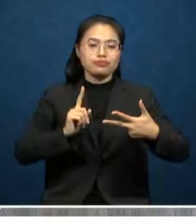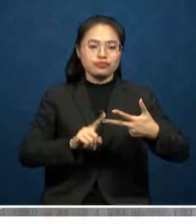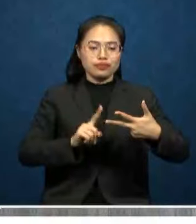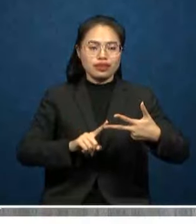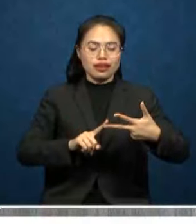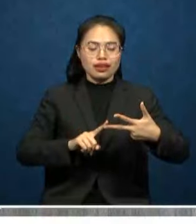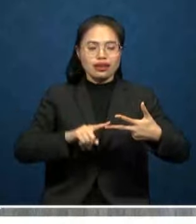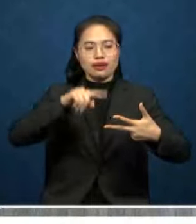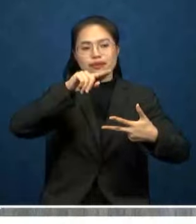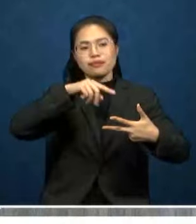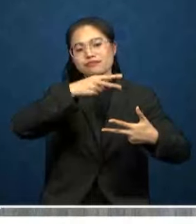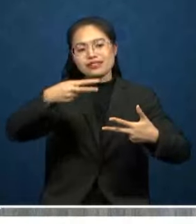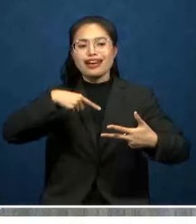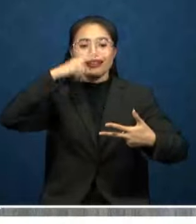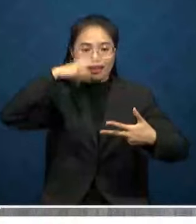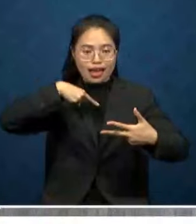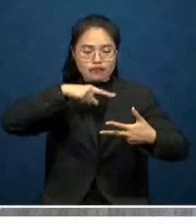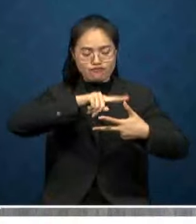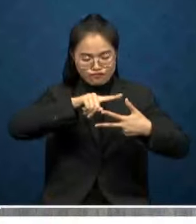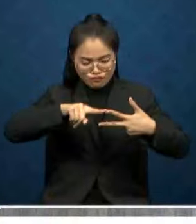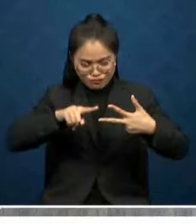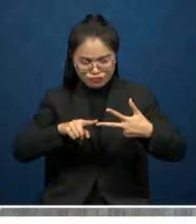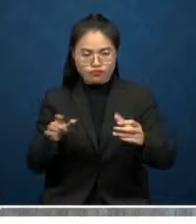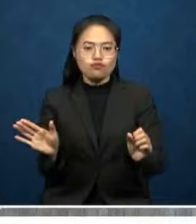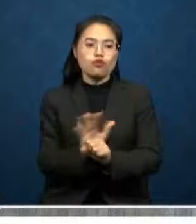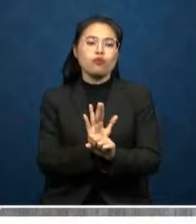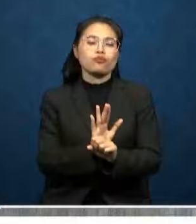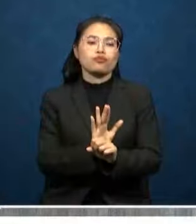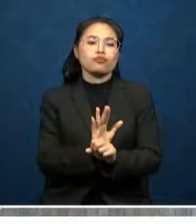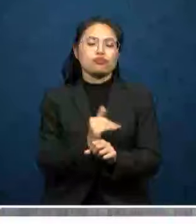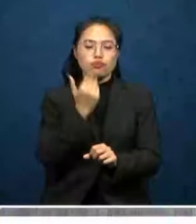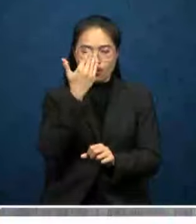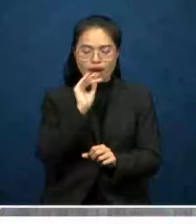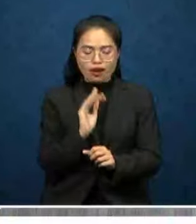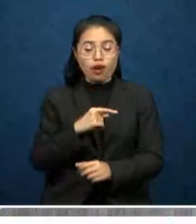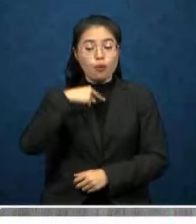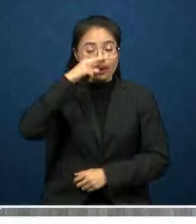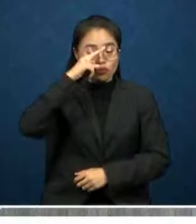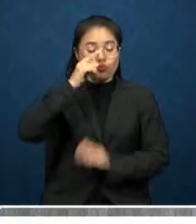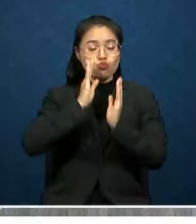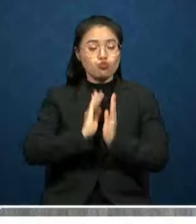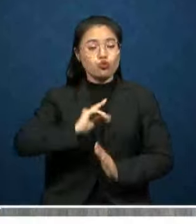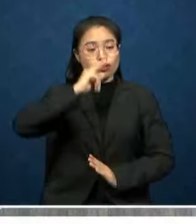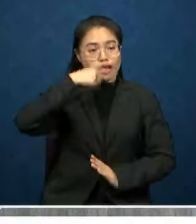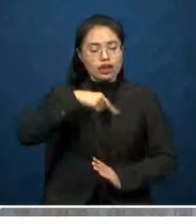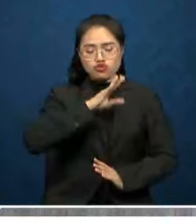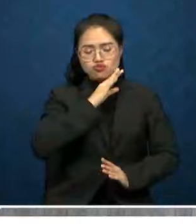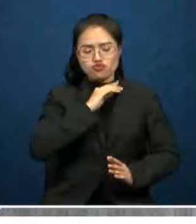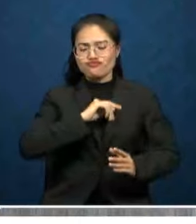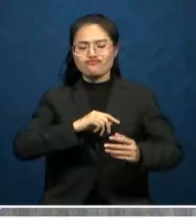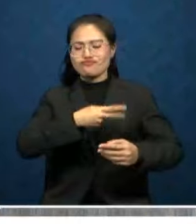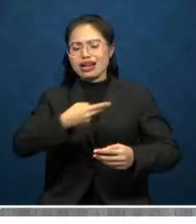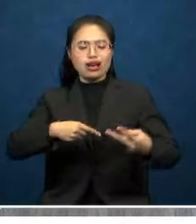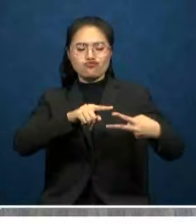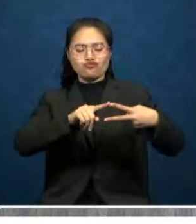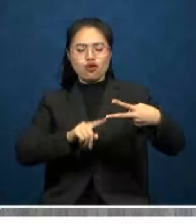ภาษาที่ 3ก็คือภาษาไทยในฐานะที่เราเป็นปปาร์ตี้ aถ้ามีแค่ 2ภาษาโดยไม่